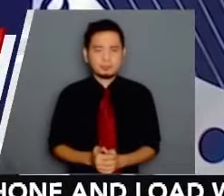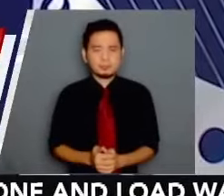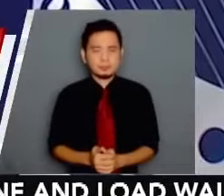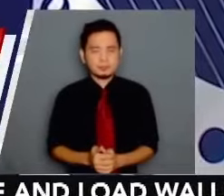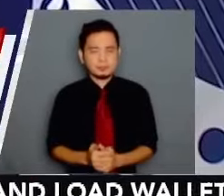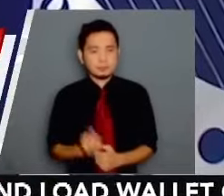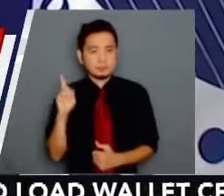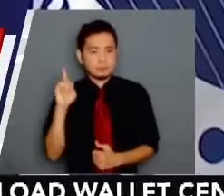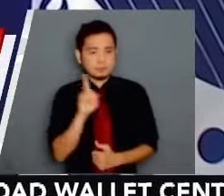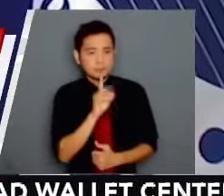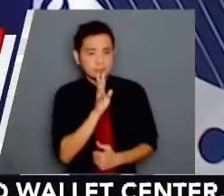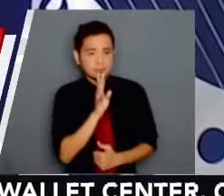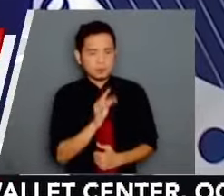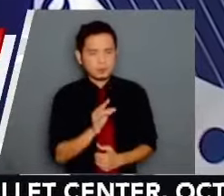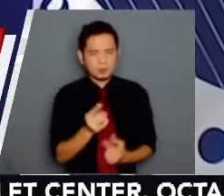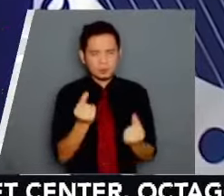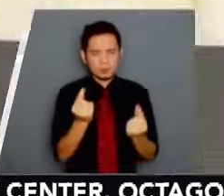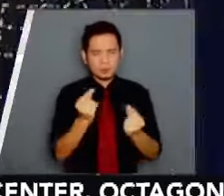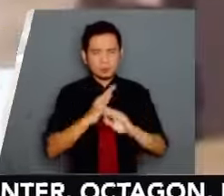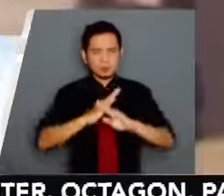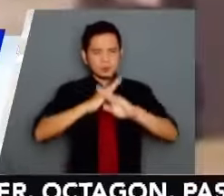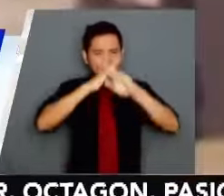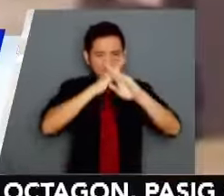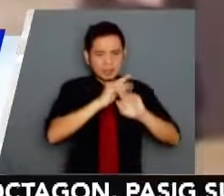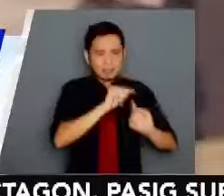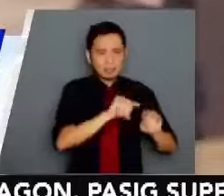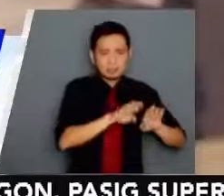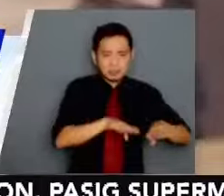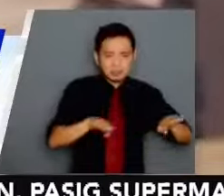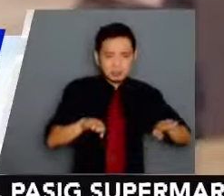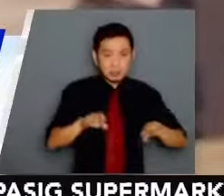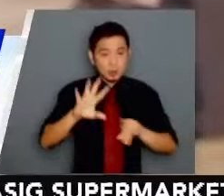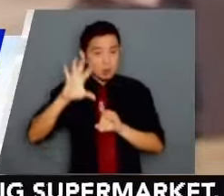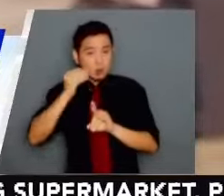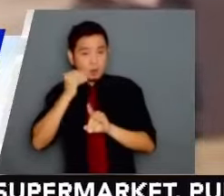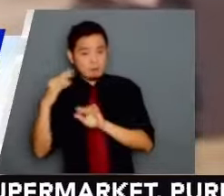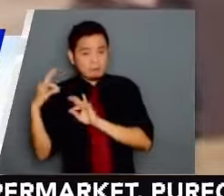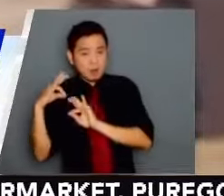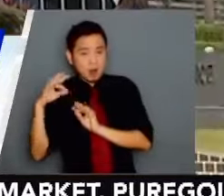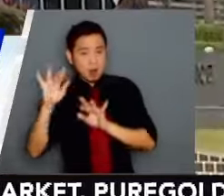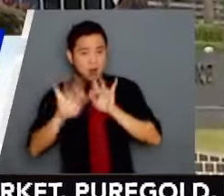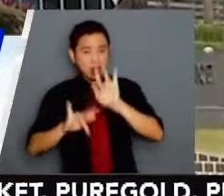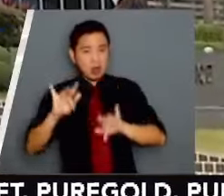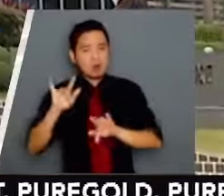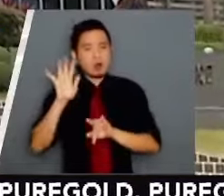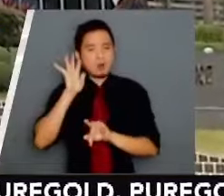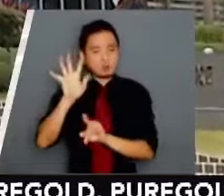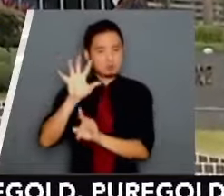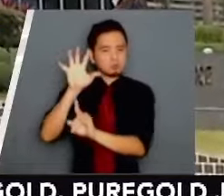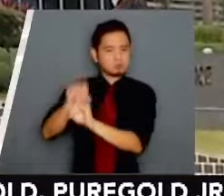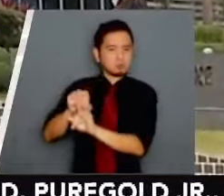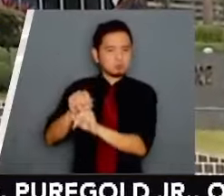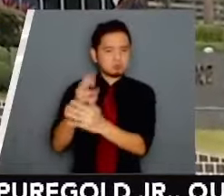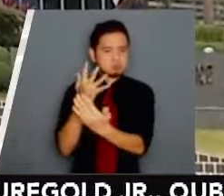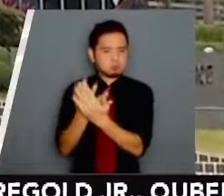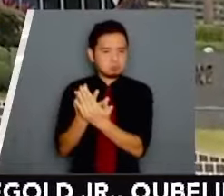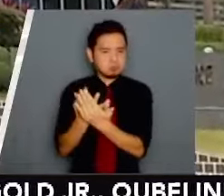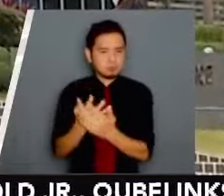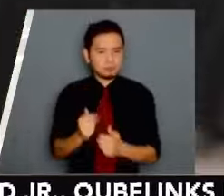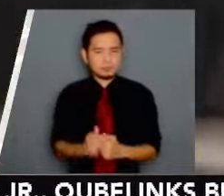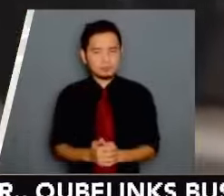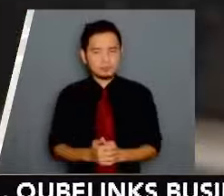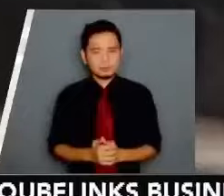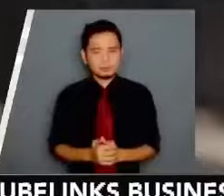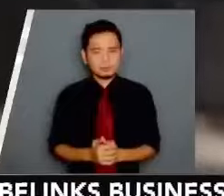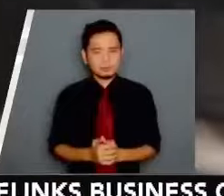and prosecute the perpetrators ayon kay DG secretary Abalos base sa datos ng pulisya sa nakalipas sa anim na